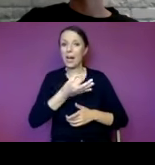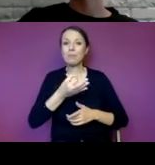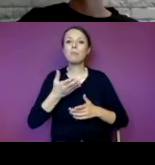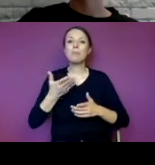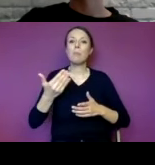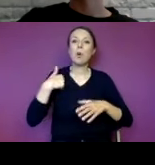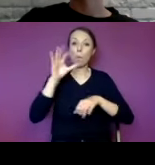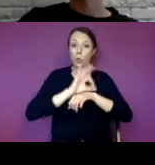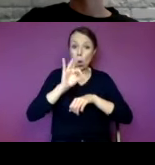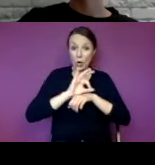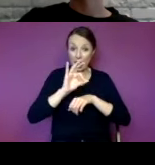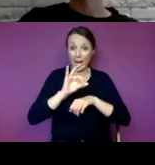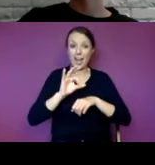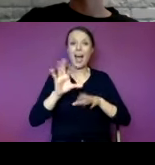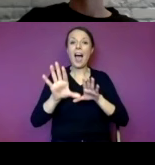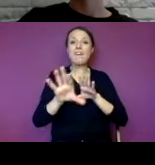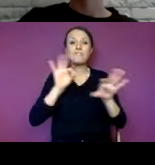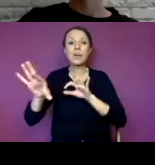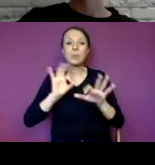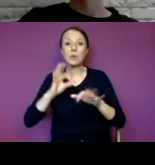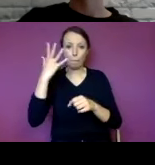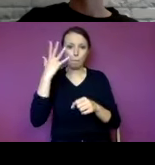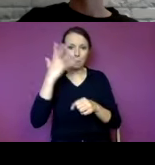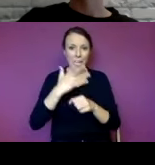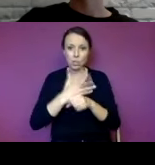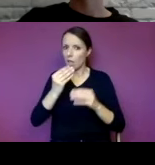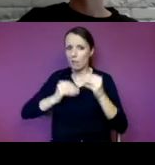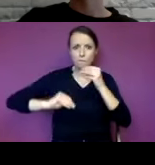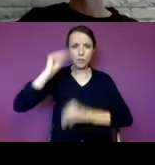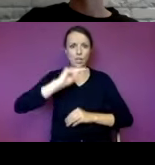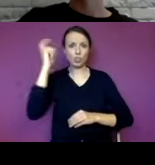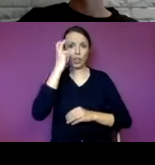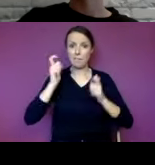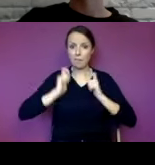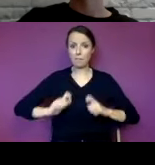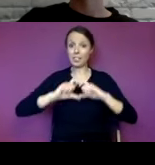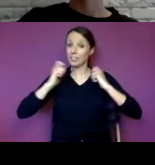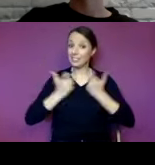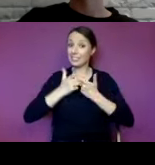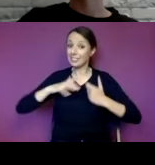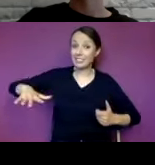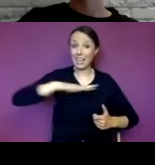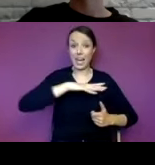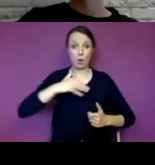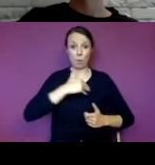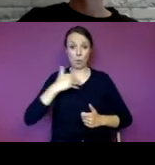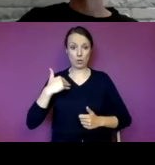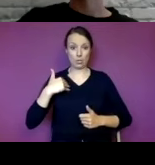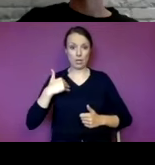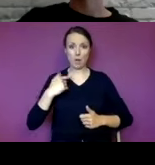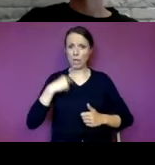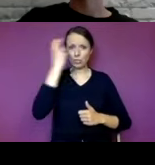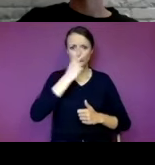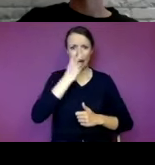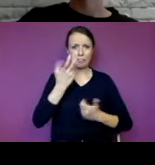50 najciekawszych wsi w Polsce i zaintrygowało nas, według jakich kategorii te wsie